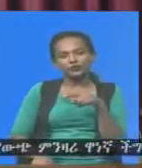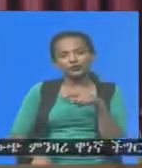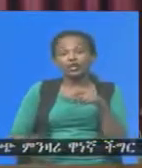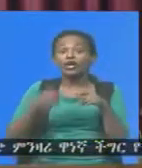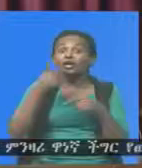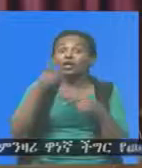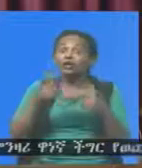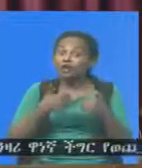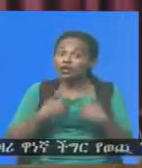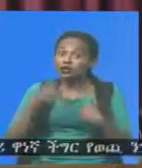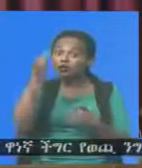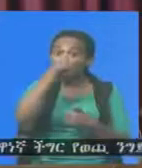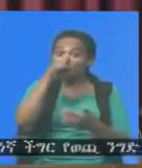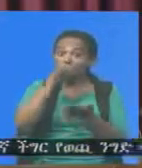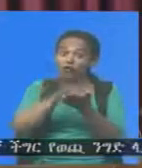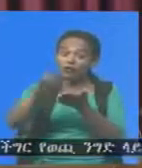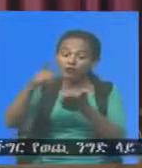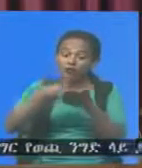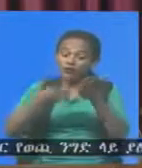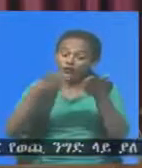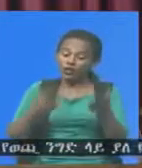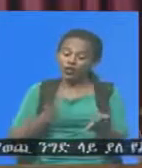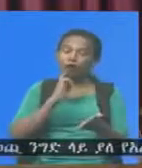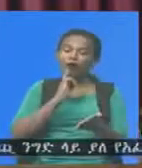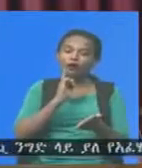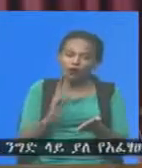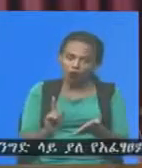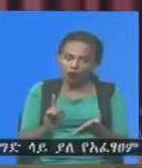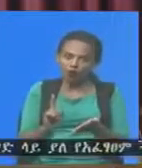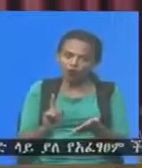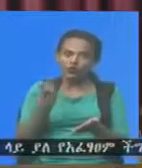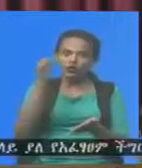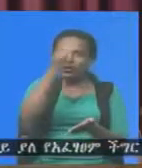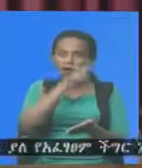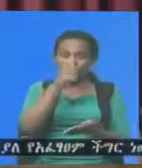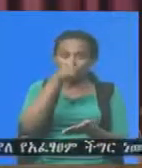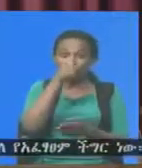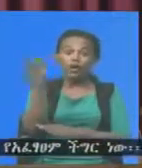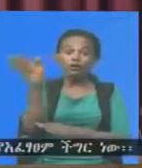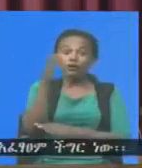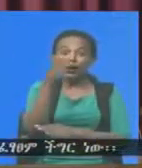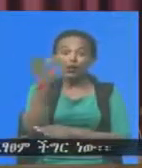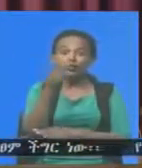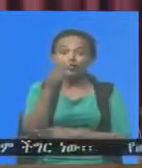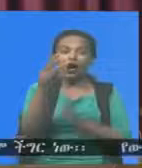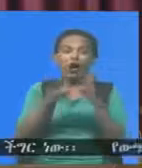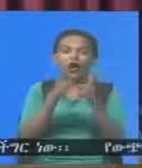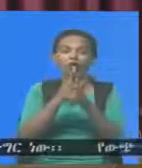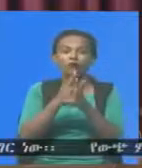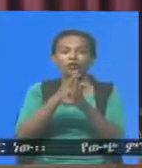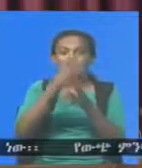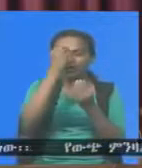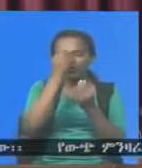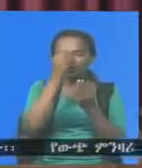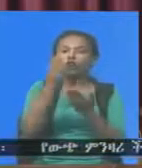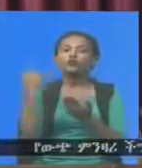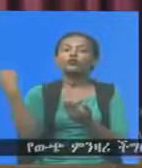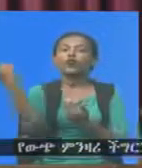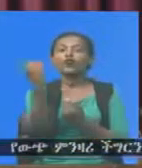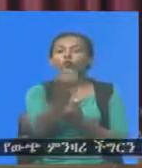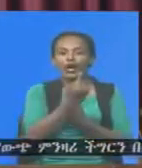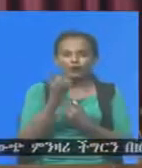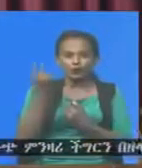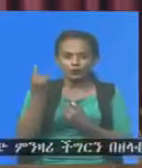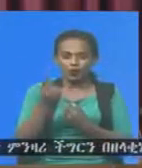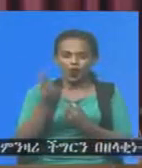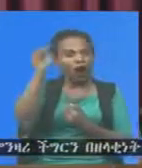ያለነው የኢትዮጵያ አየር መንገድ ውጤታማ ነው፣ የኢትዮጵያን ባንዲራ ዓለም ያስተዋውቃል ነው። አሁን ደግሞ እየተባለ ያለው